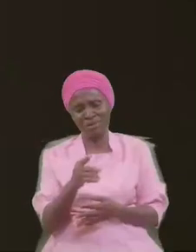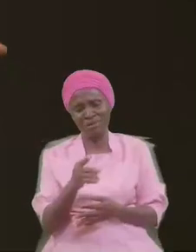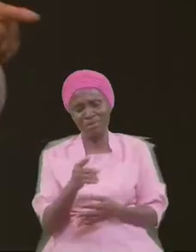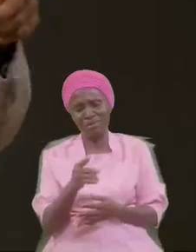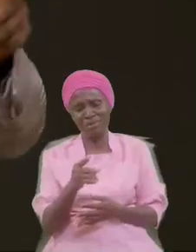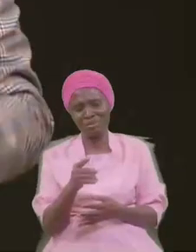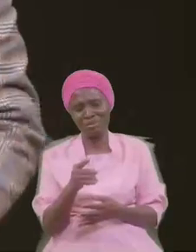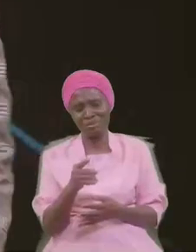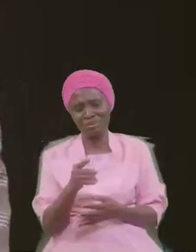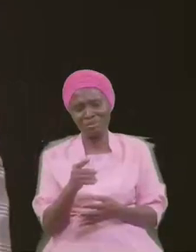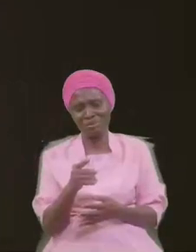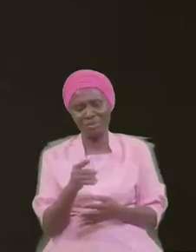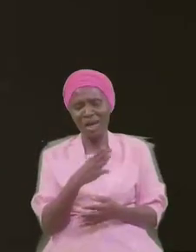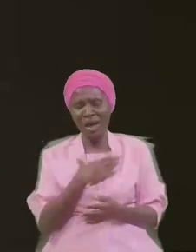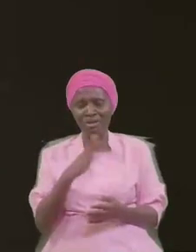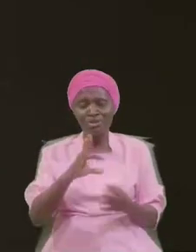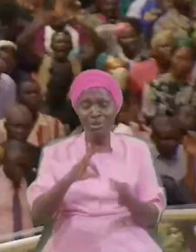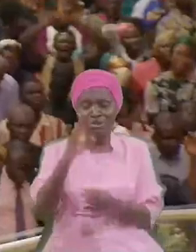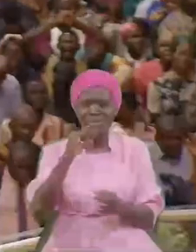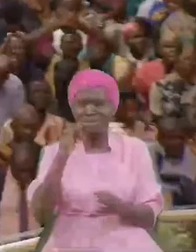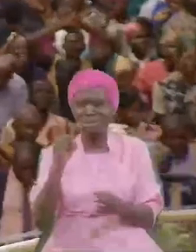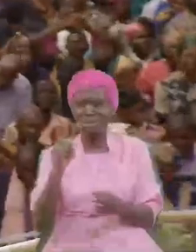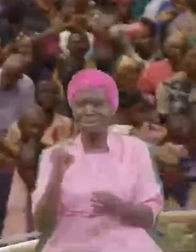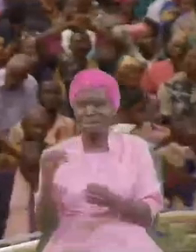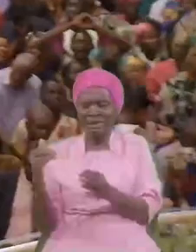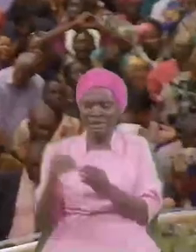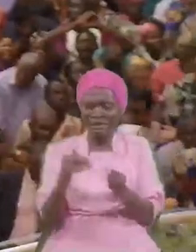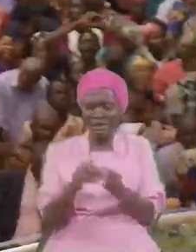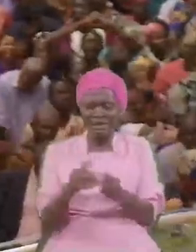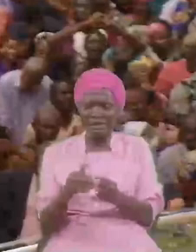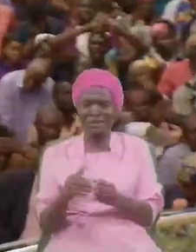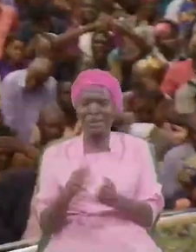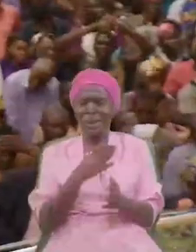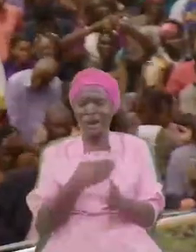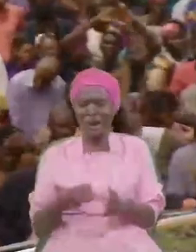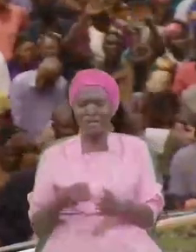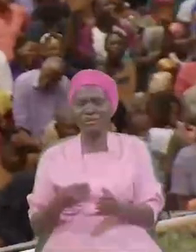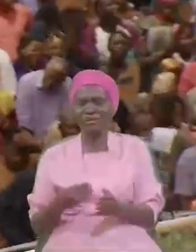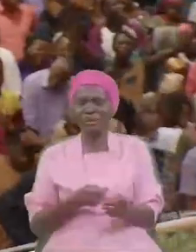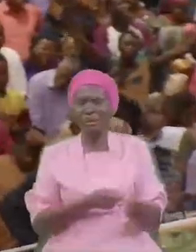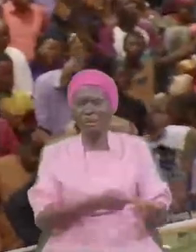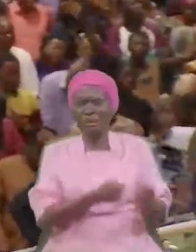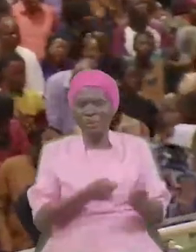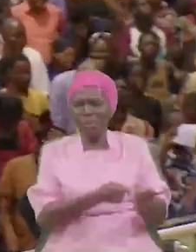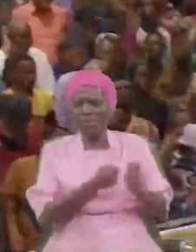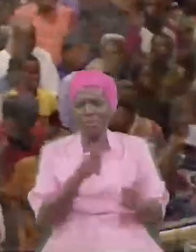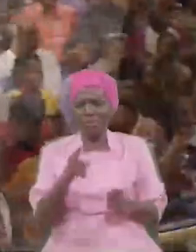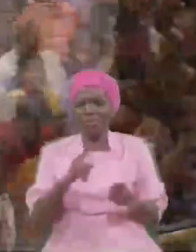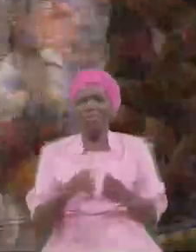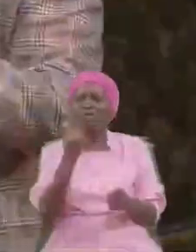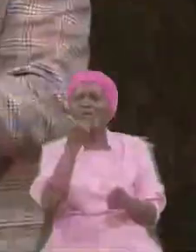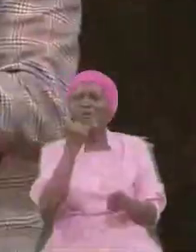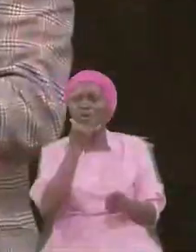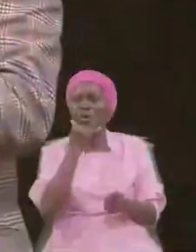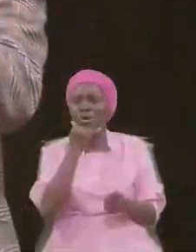qui vous pousse vers une direction contraire, malgré vous, vous dites, mais